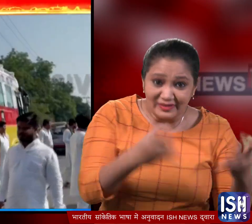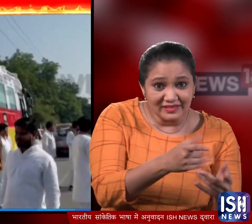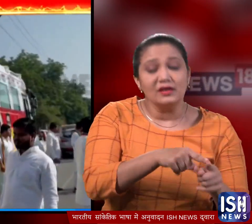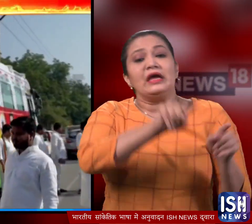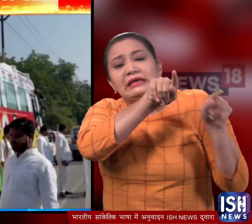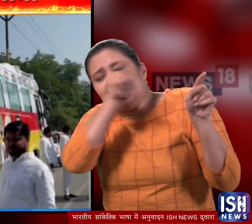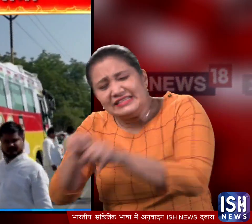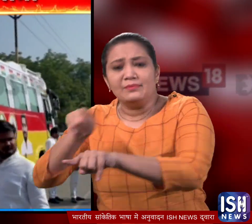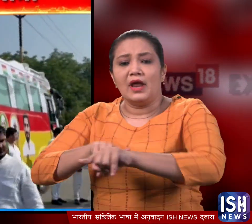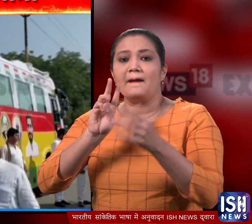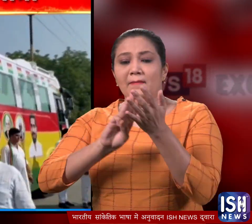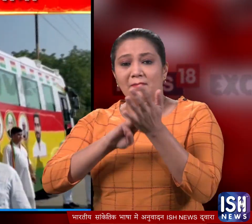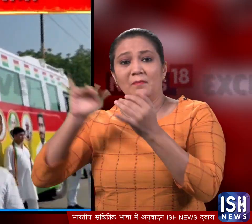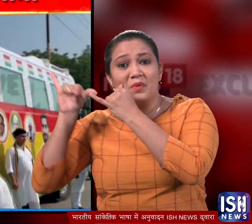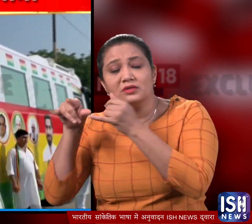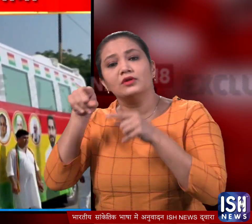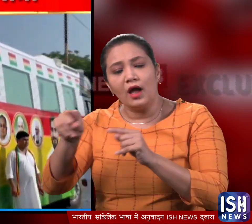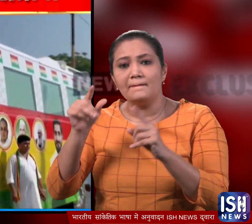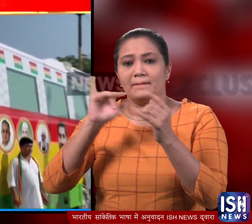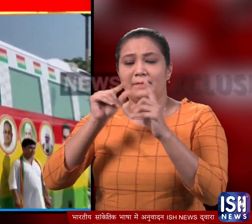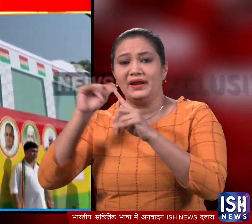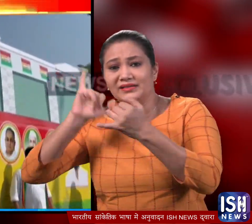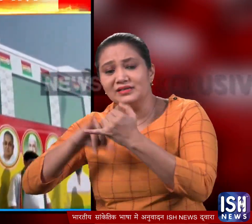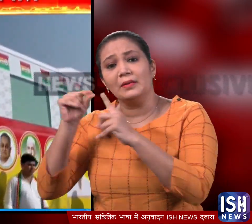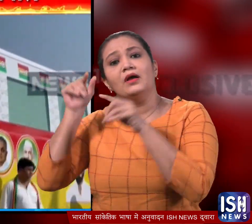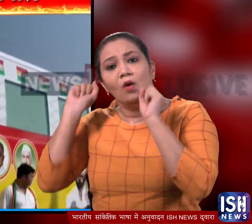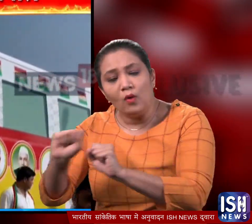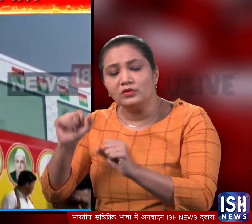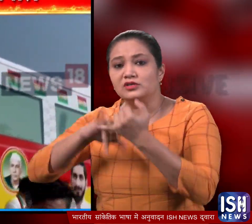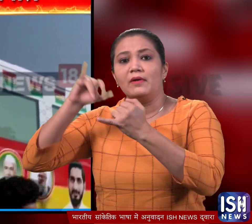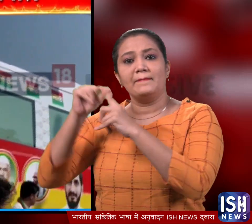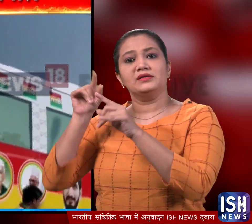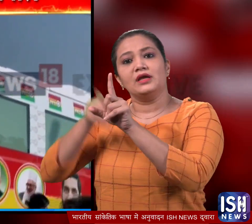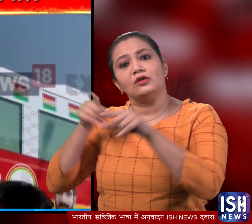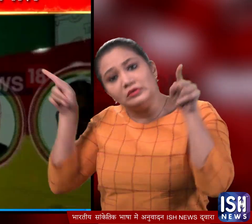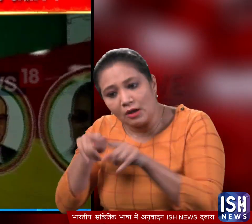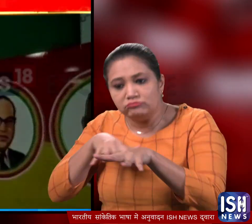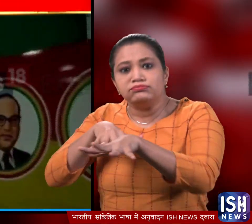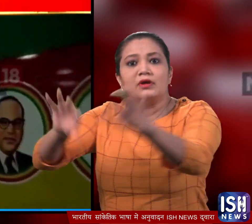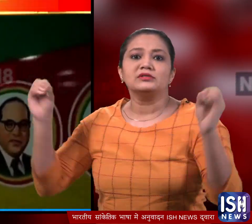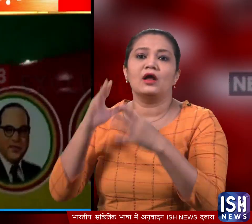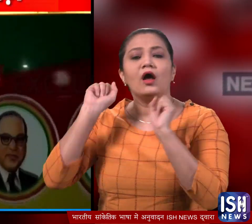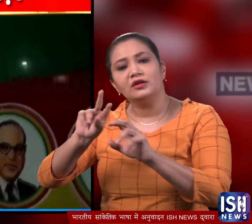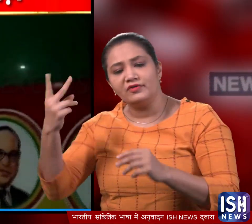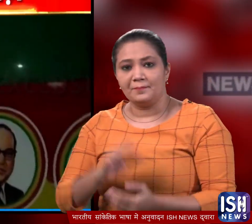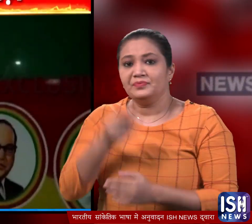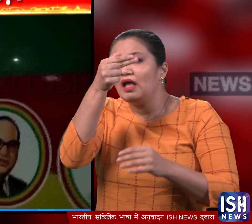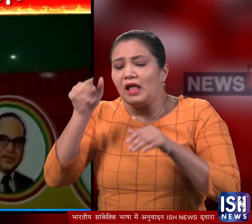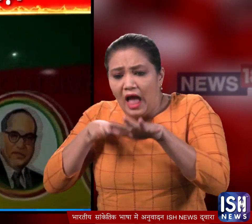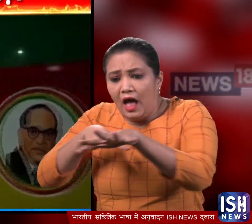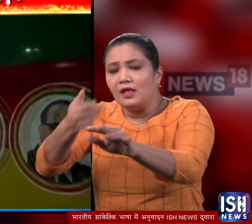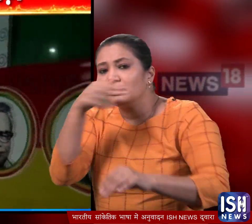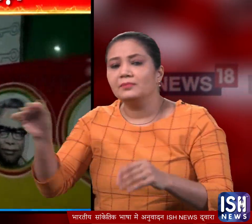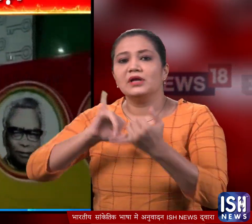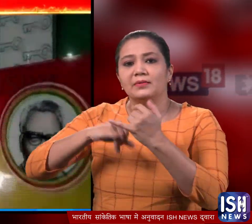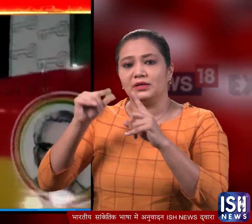निकली, उसी वक्त मथुरा से प्रगतिशील समाजवादी पार्टी के नेता शिवपाल सिंह यादव भी एक यात्रा पर निकल पड़े। इस यात्रा का नाम सामाजिक परिवर्तन